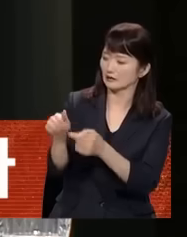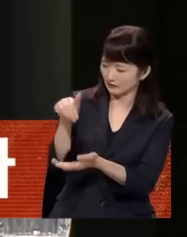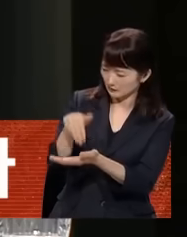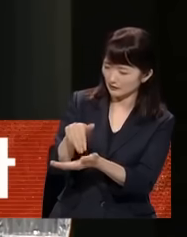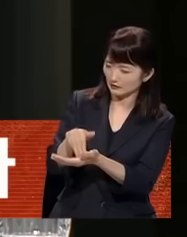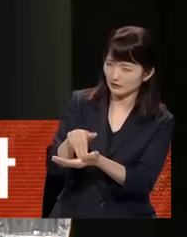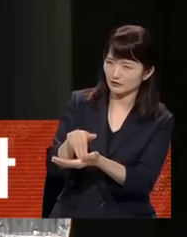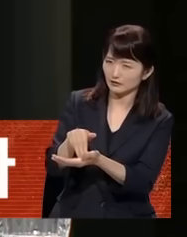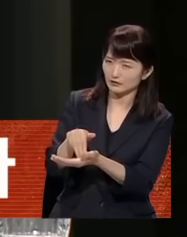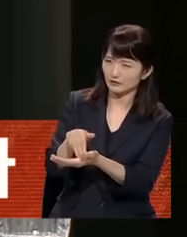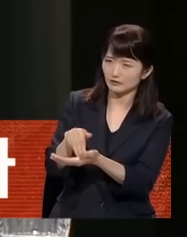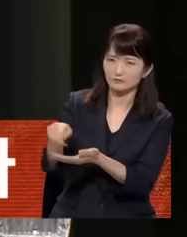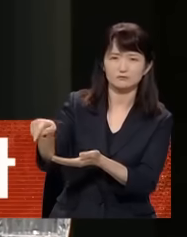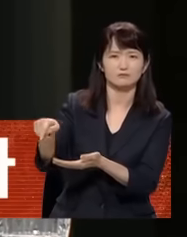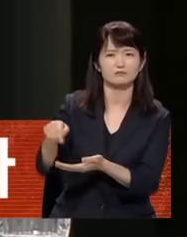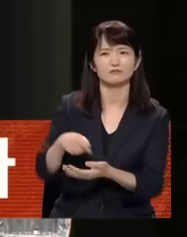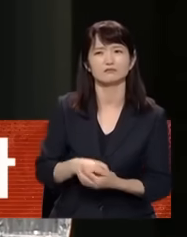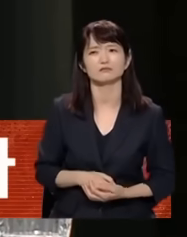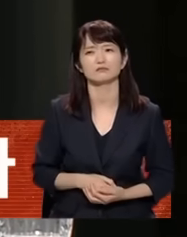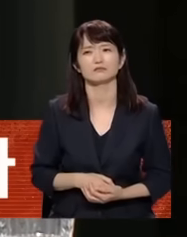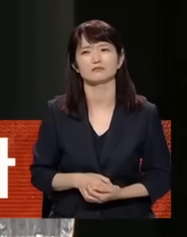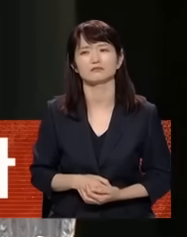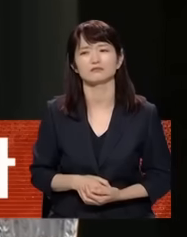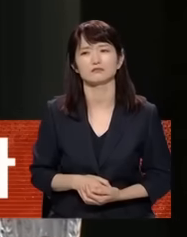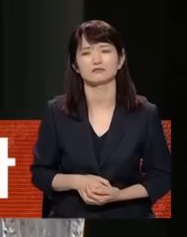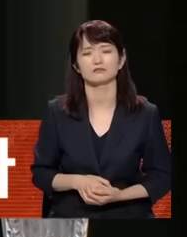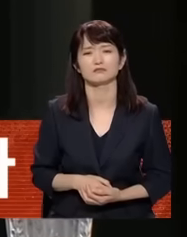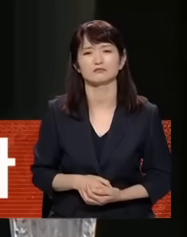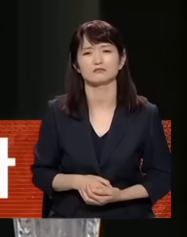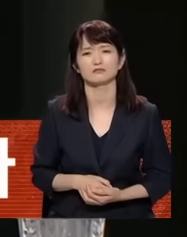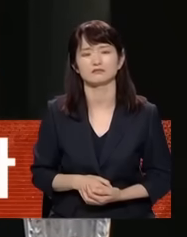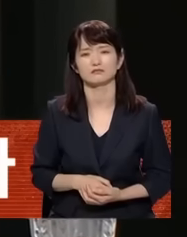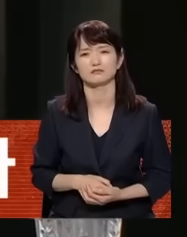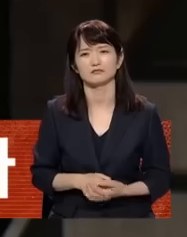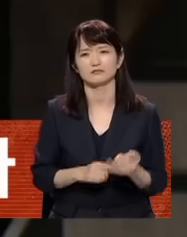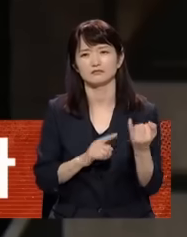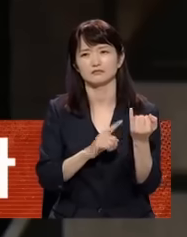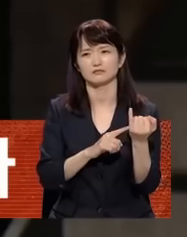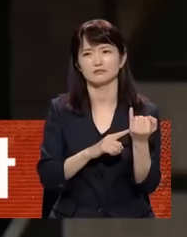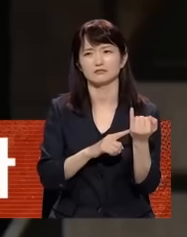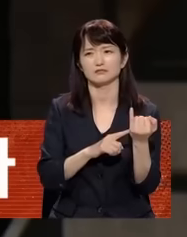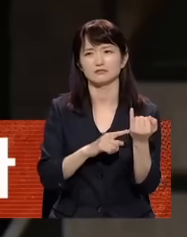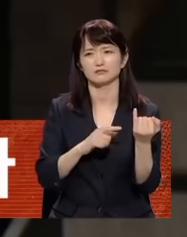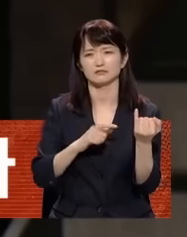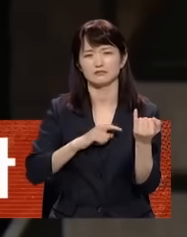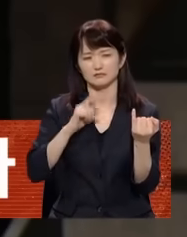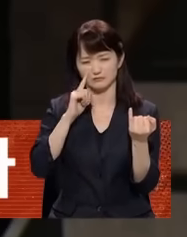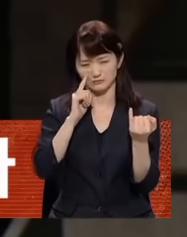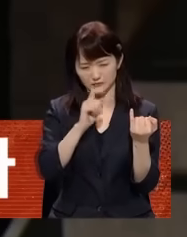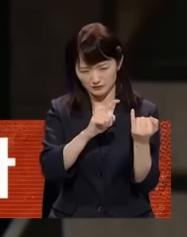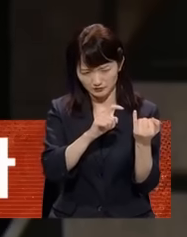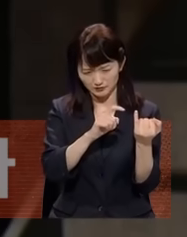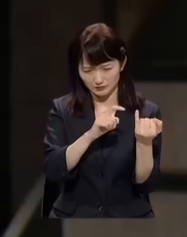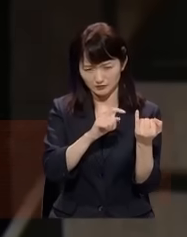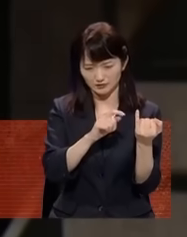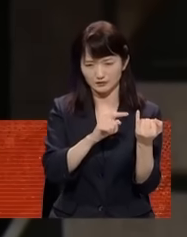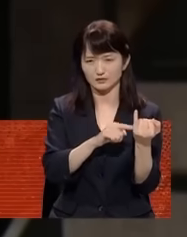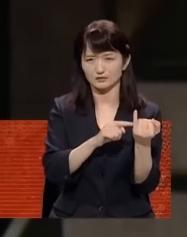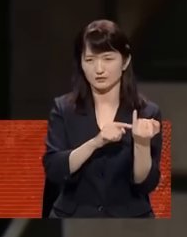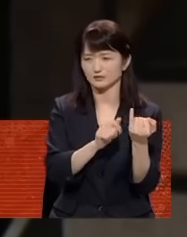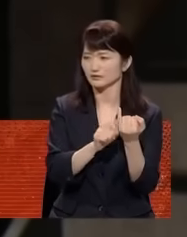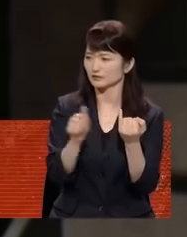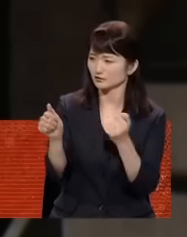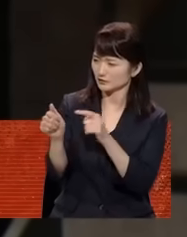이게 참 정말 패턴이 공식이에요 공식은 뭐 여성을 의심하는 남성이나 남성을 의심하는 여성이나 똑같은